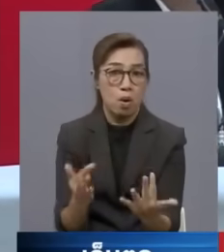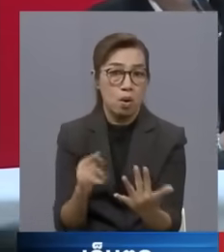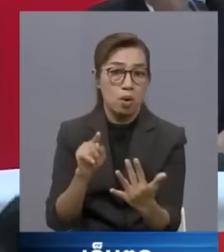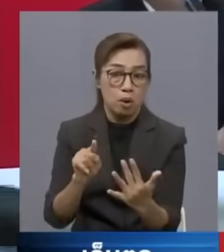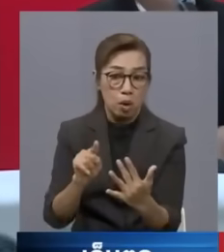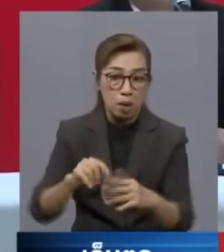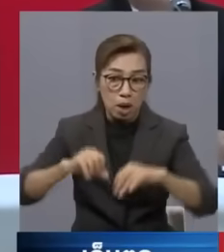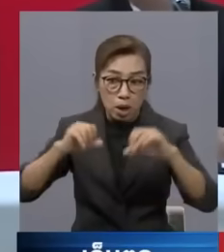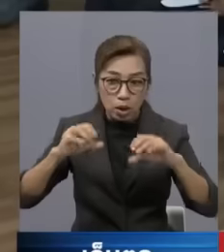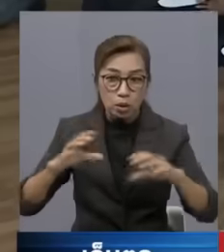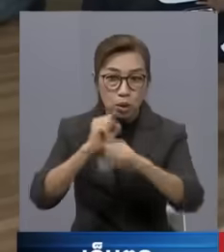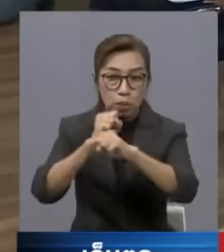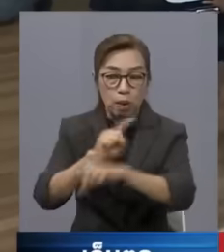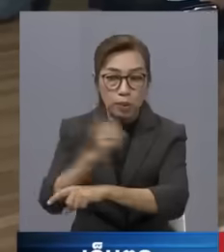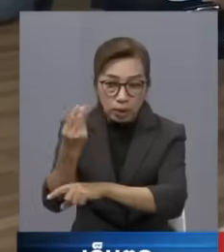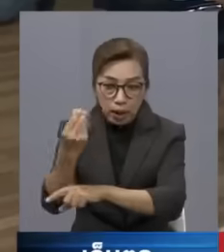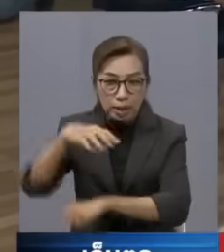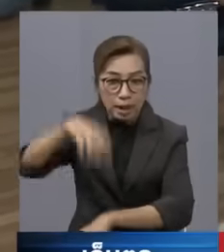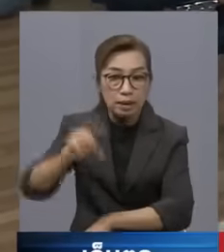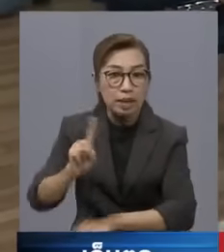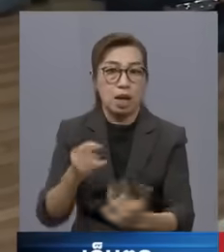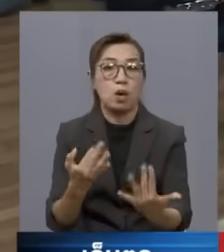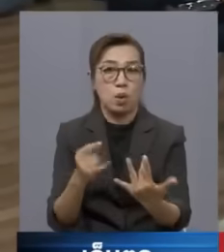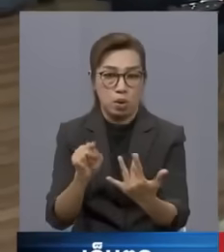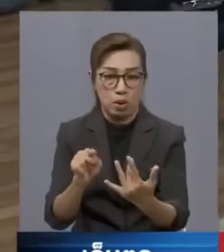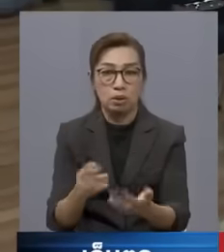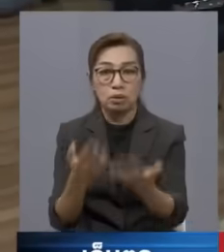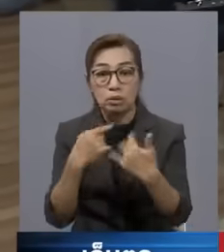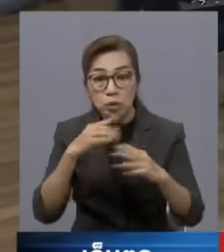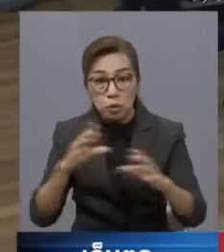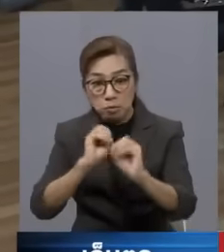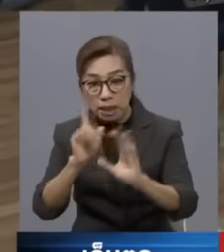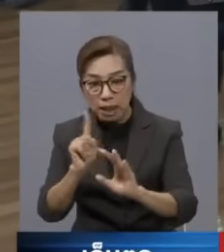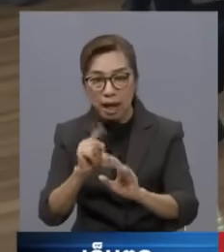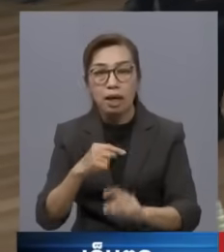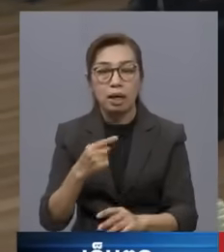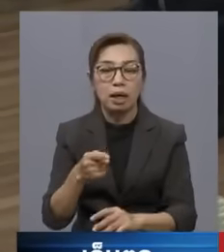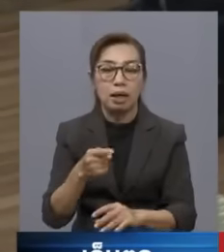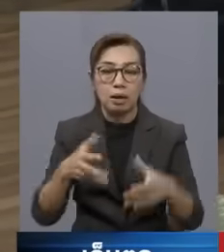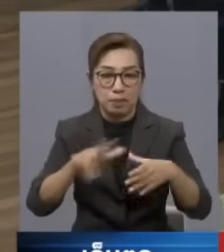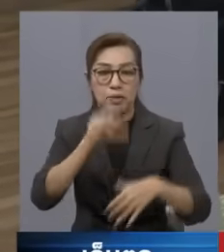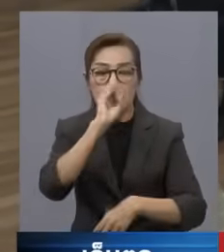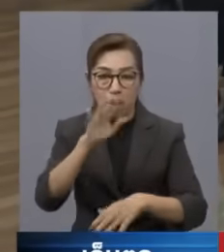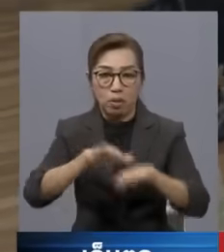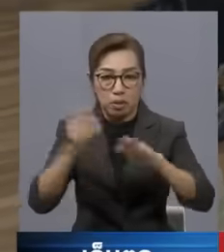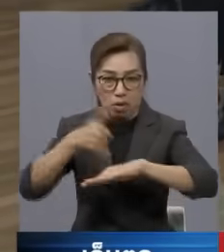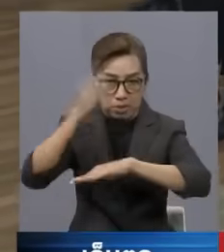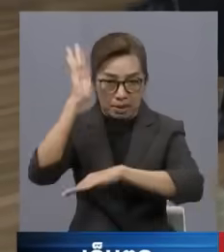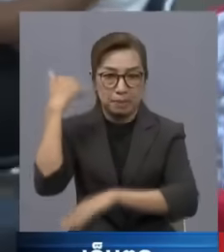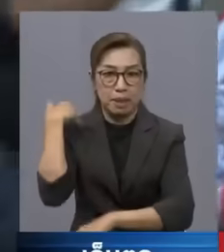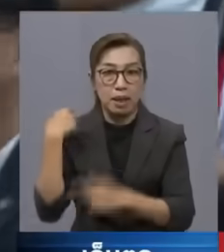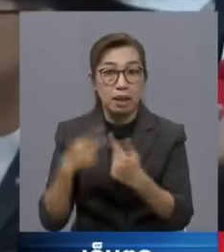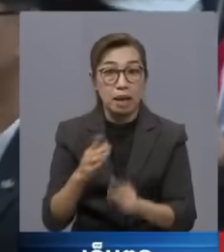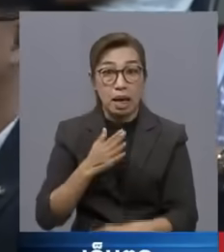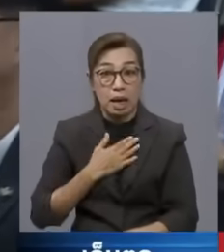คอนเฟิร์มเรื่องของเวลาสถานที่ในการพูดคุยนะครับแล้วก็ถ้าเกิดมีความชัดเจนจะแจ้งแล้วก็มีการแถลงข่าวด้วยแต่